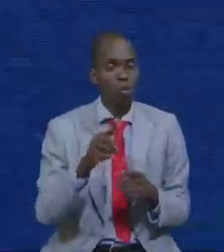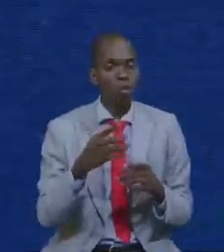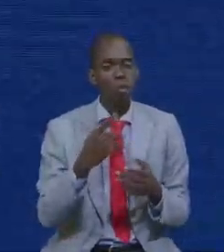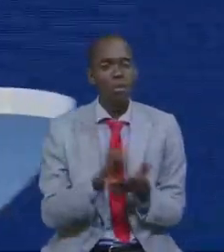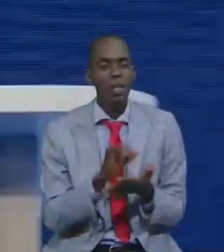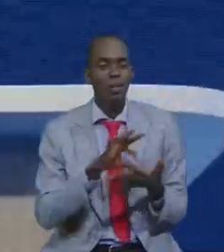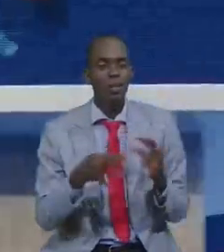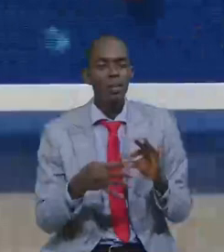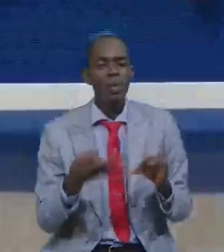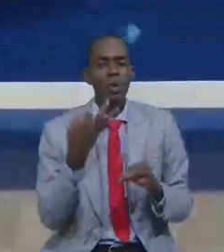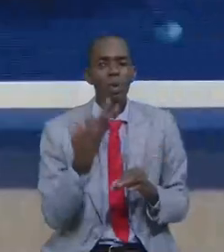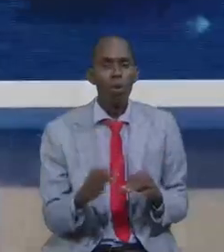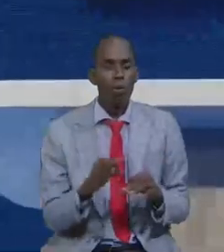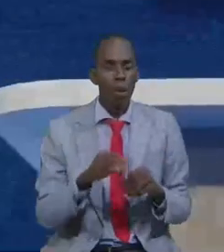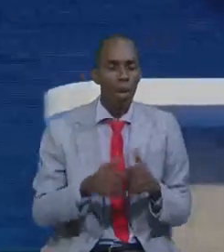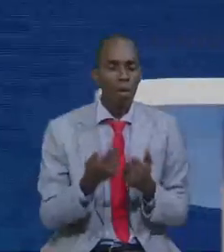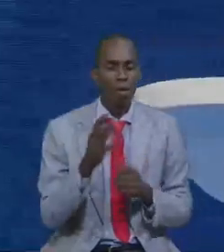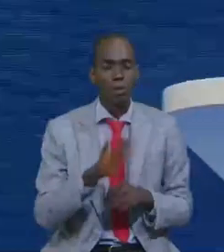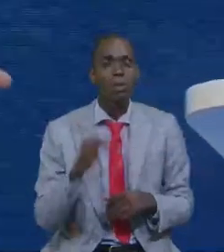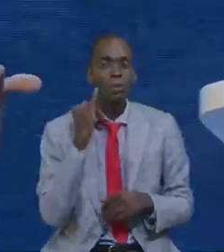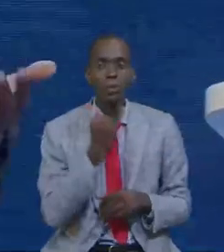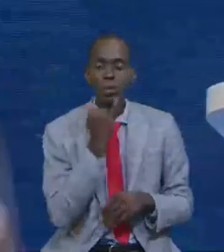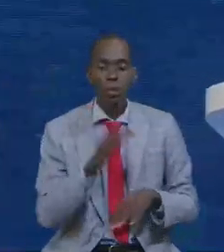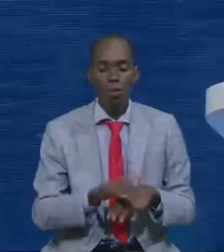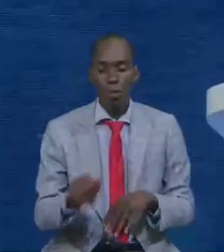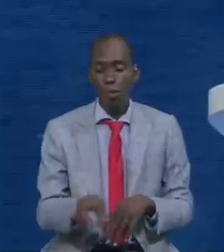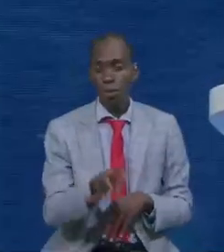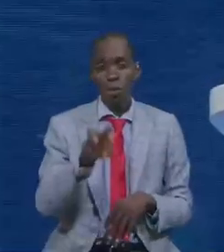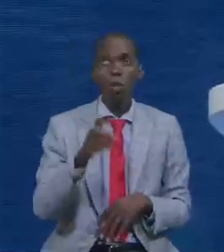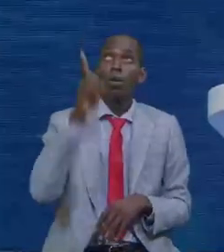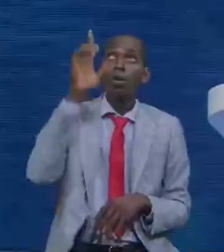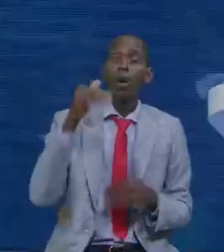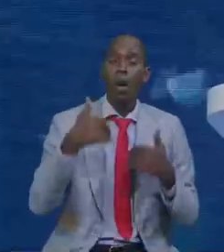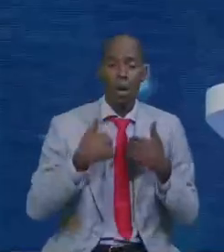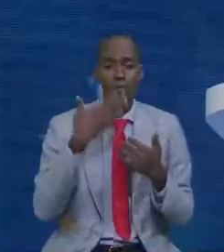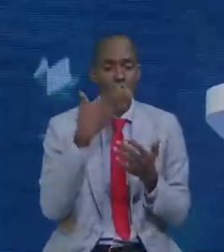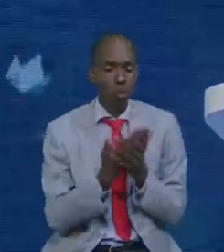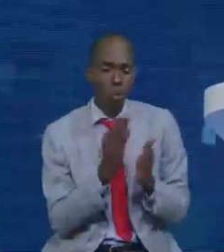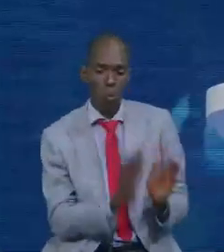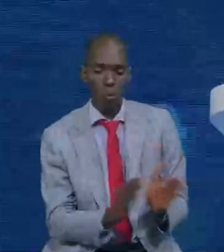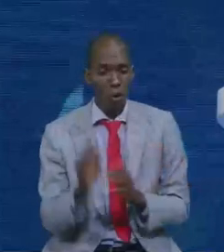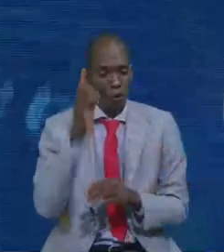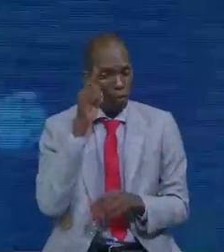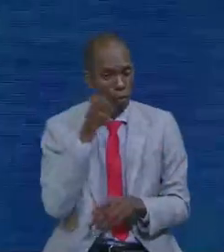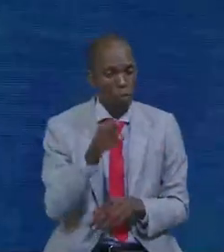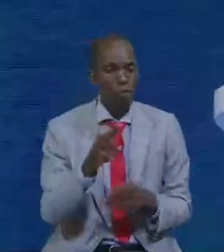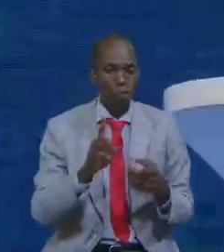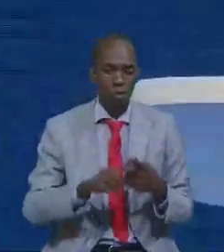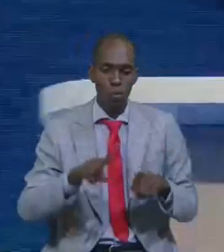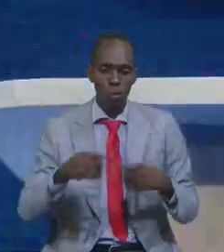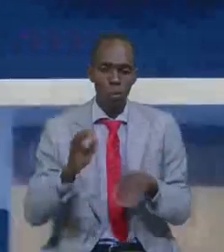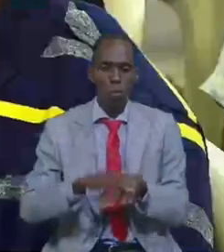ils étaient en voyage et Dieu avait de bonnes intentions pour eux en les amenant dans ce voyage.